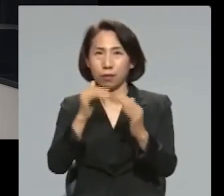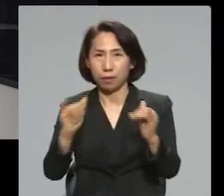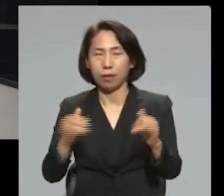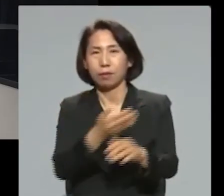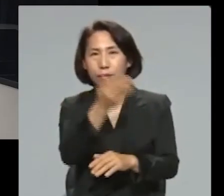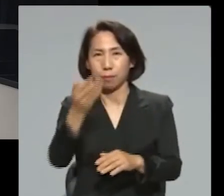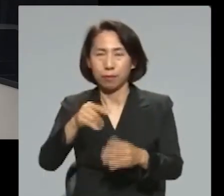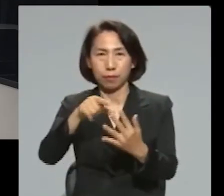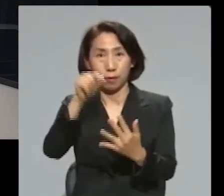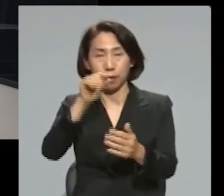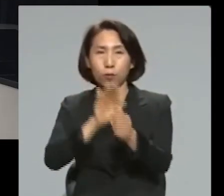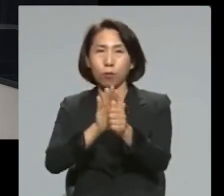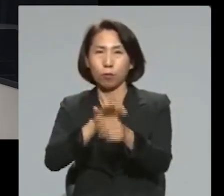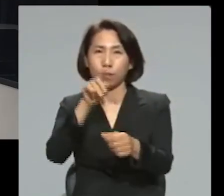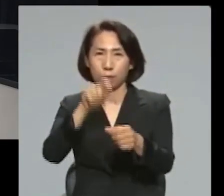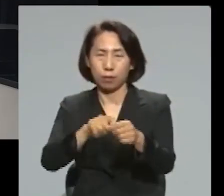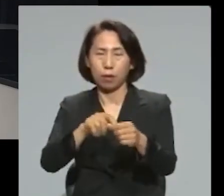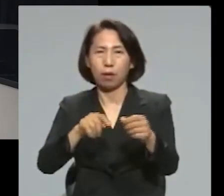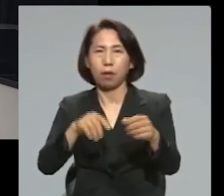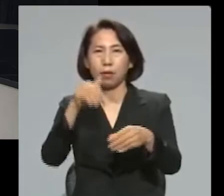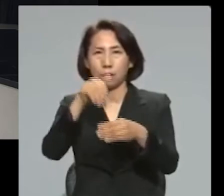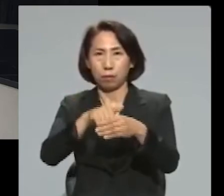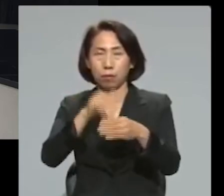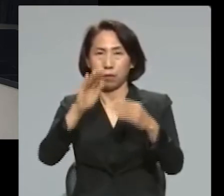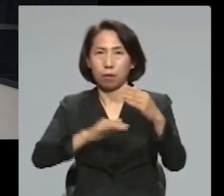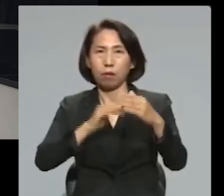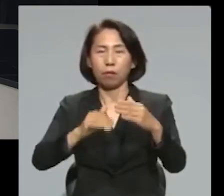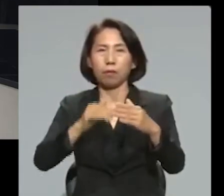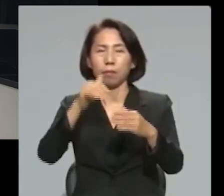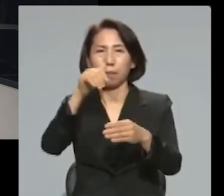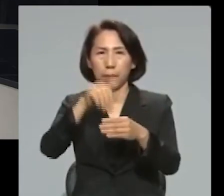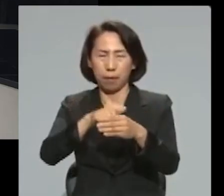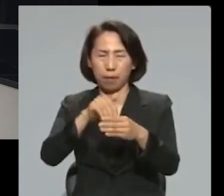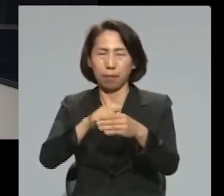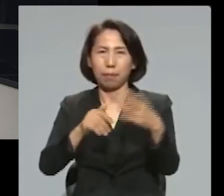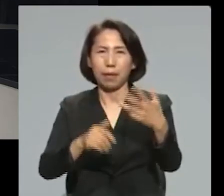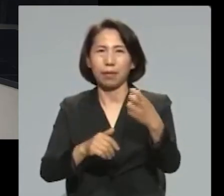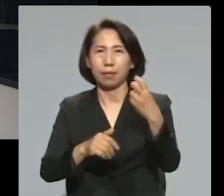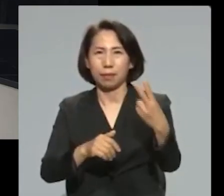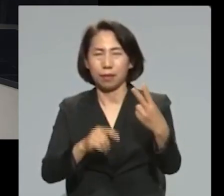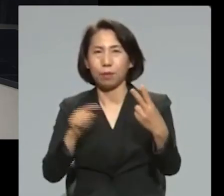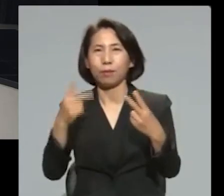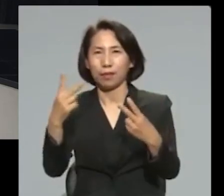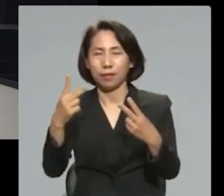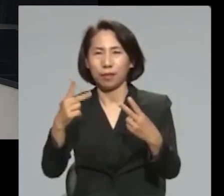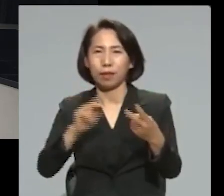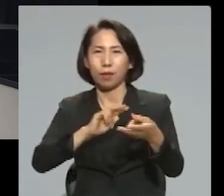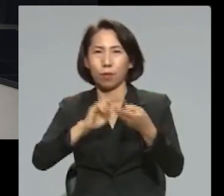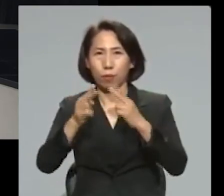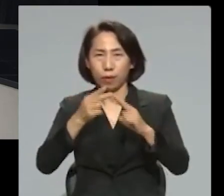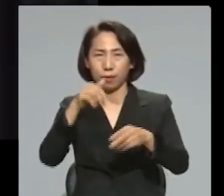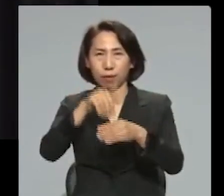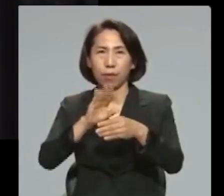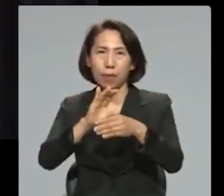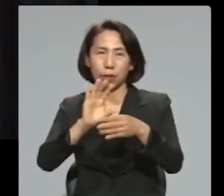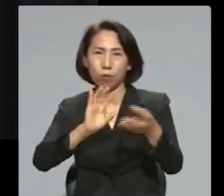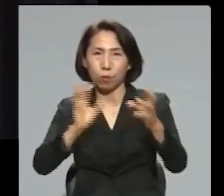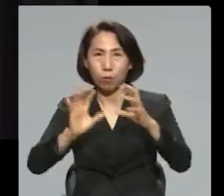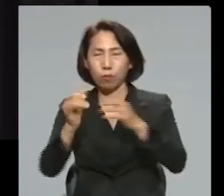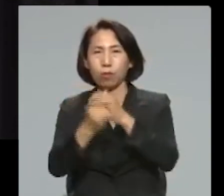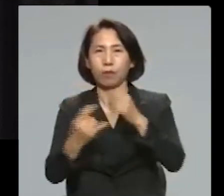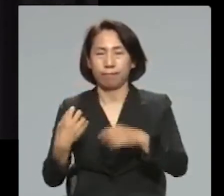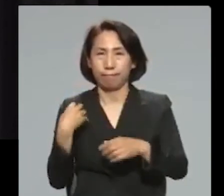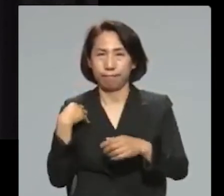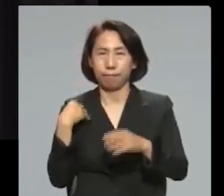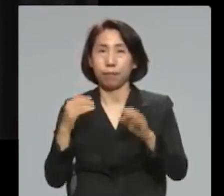위해 공직선거법 제82조 2에 따라 고령군 선거방송 토론위원회 주관으로 진행됩니다. 이 방송은